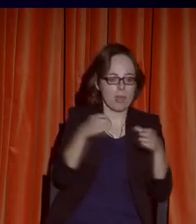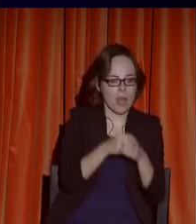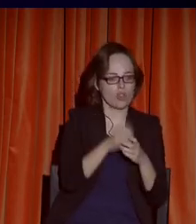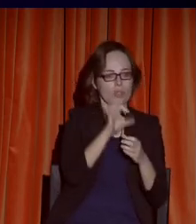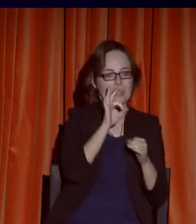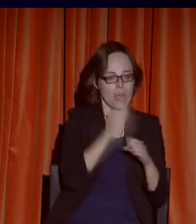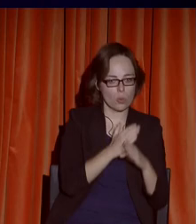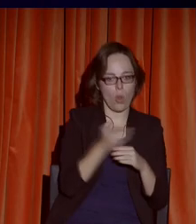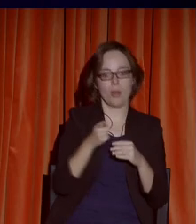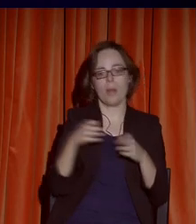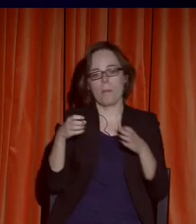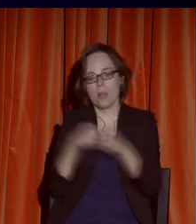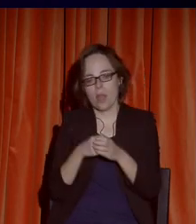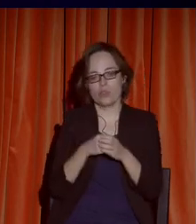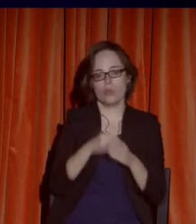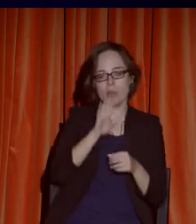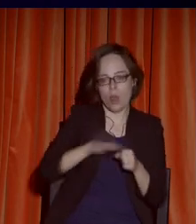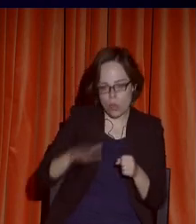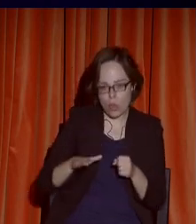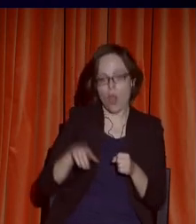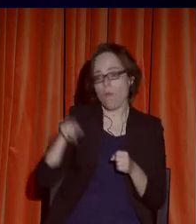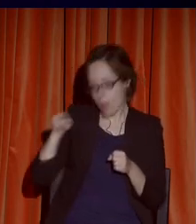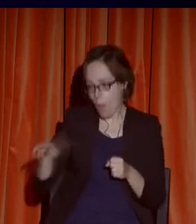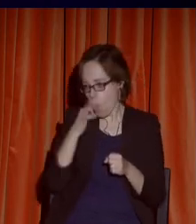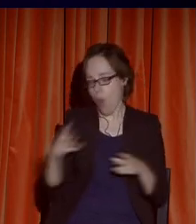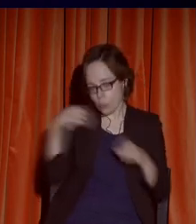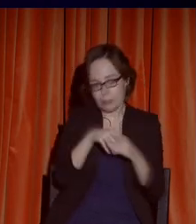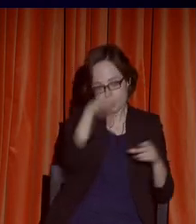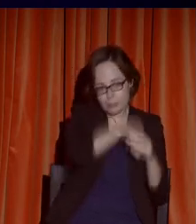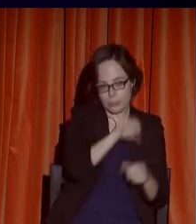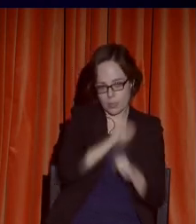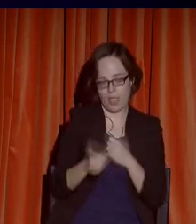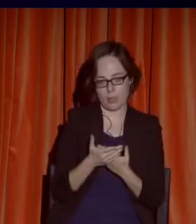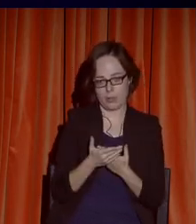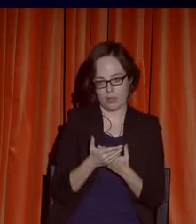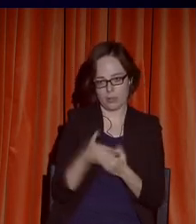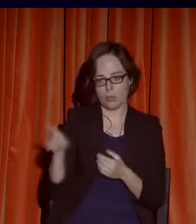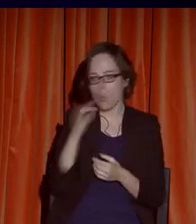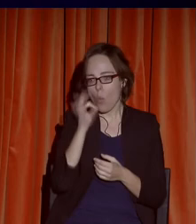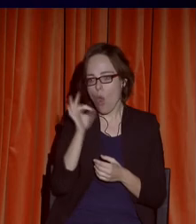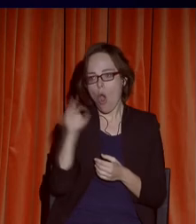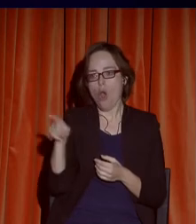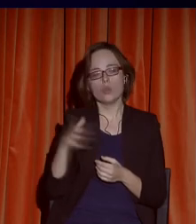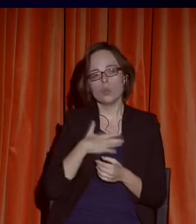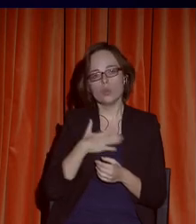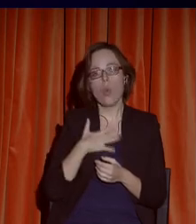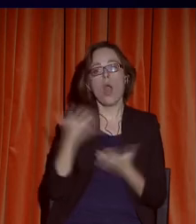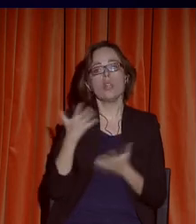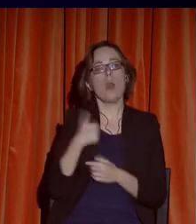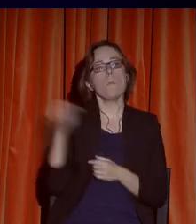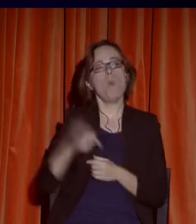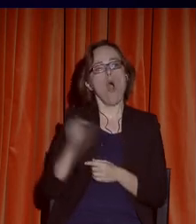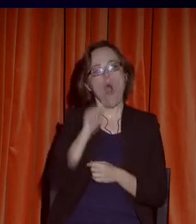seksualnych, mniejszości narodowych. Są tam, gdzie uważają, że być powinni przede wszystkim. To